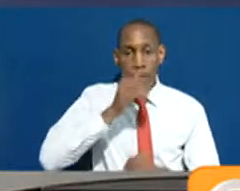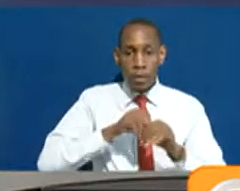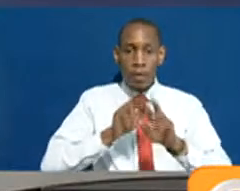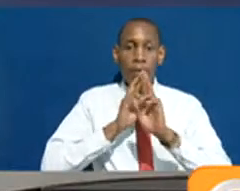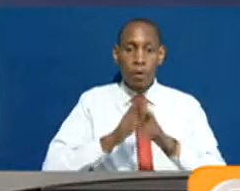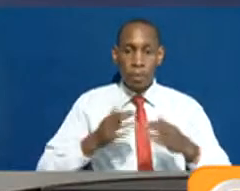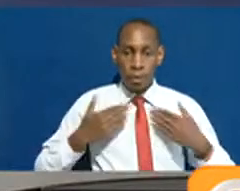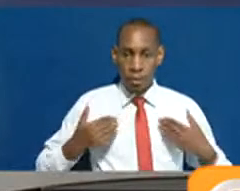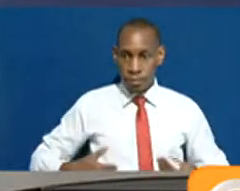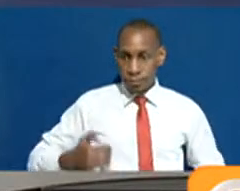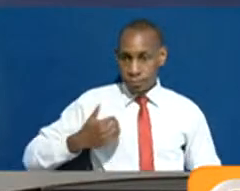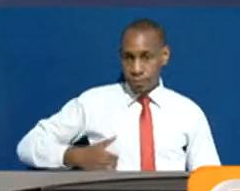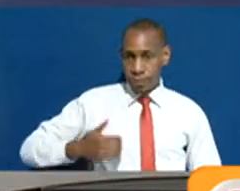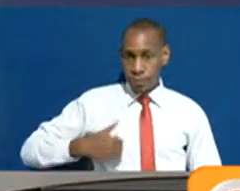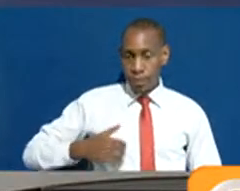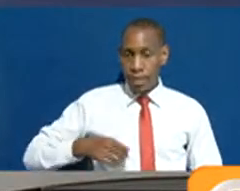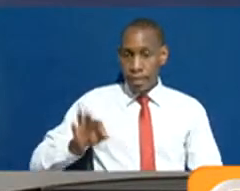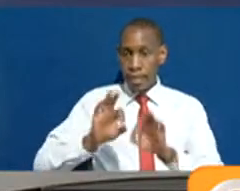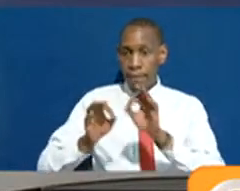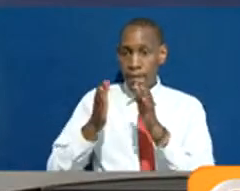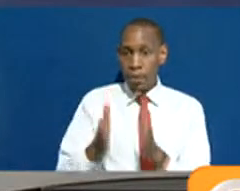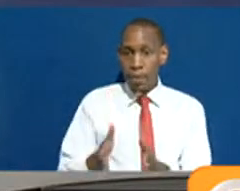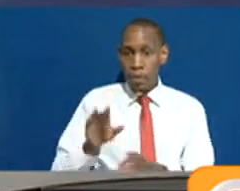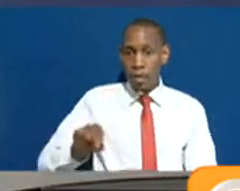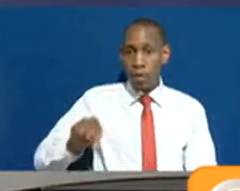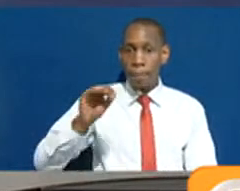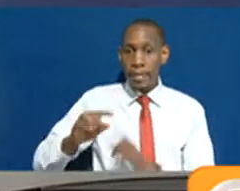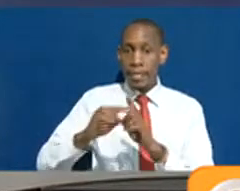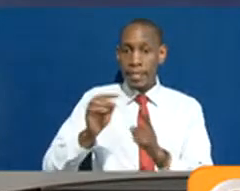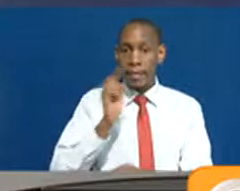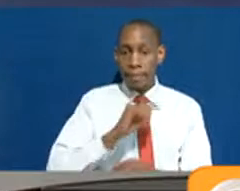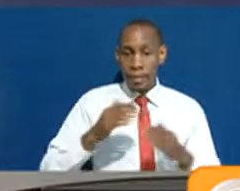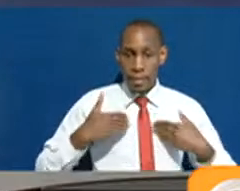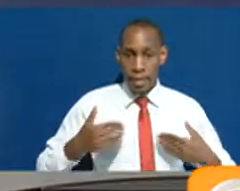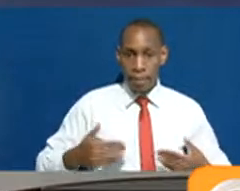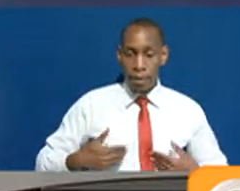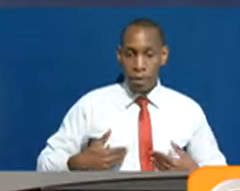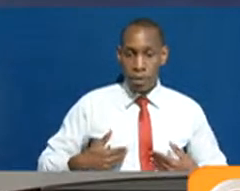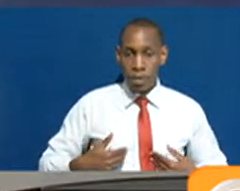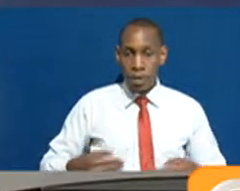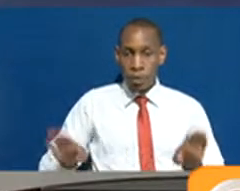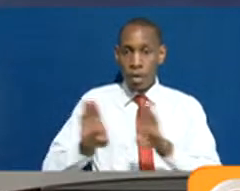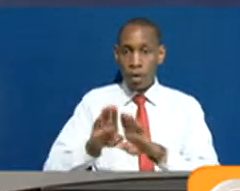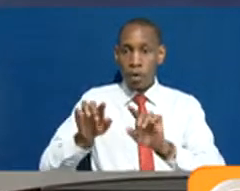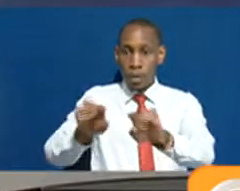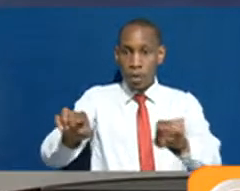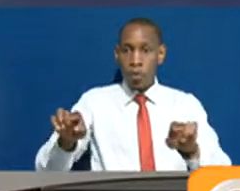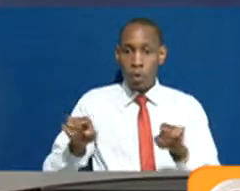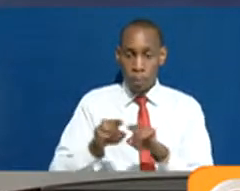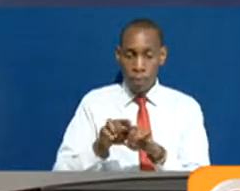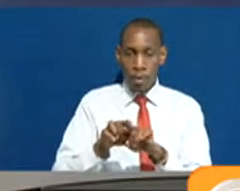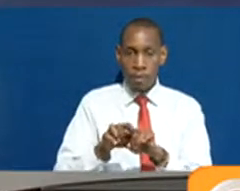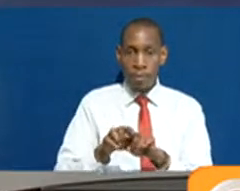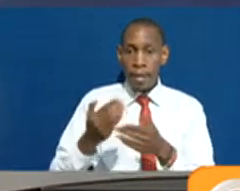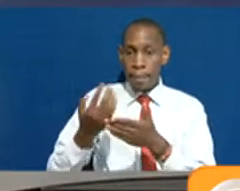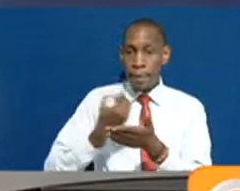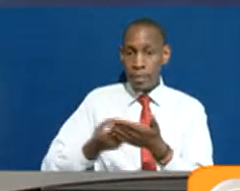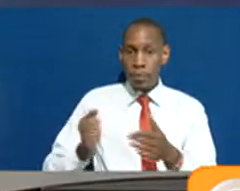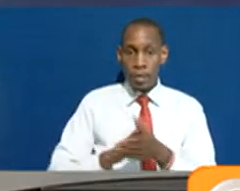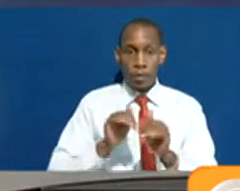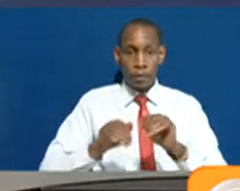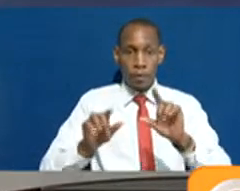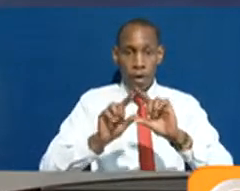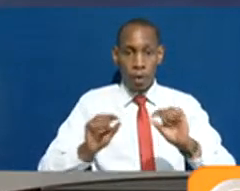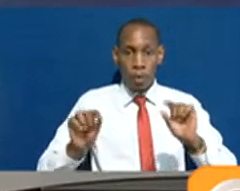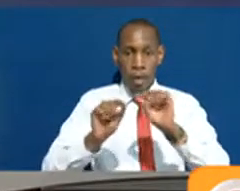ya upasuaji wa mwili wa mwanamitindo huyo aliyepatikana ameuawa na mwili wake kufungiwa kwenye sanduku juma lililopita. Kwa mujibu wa